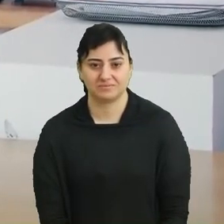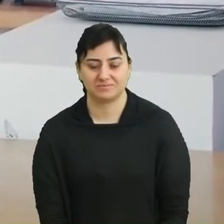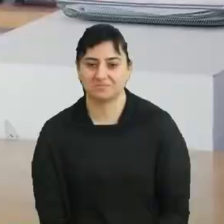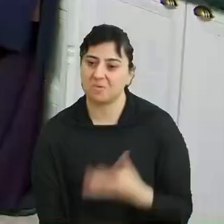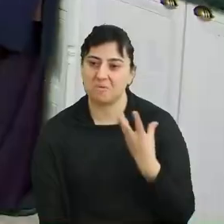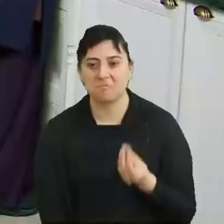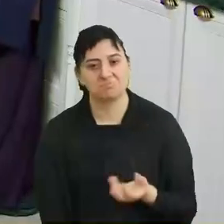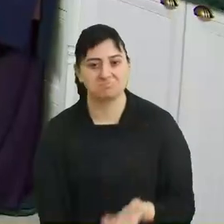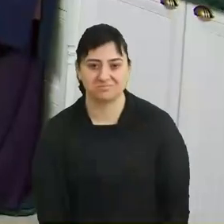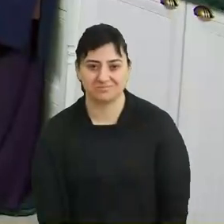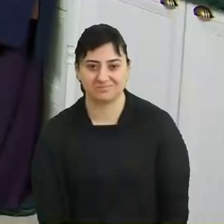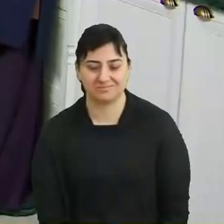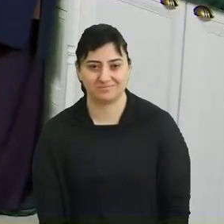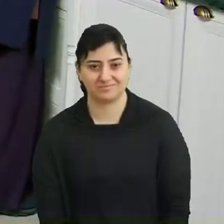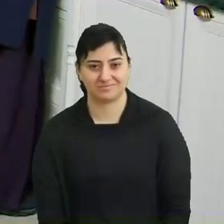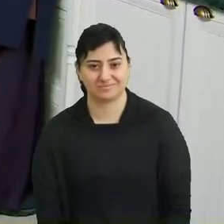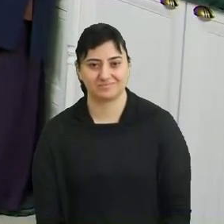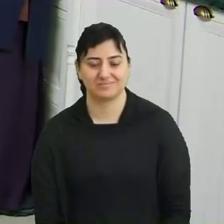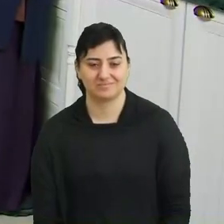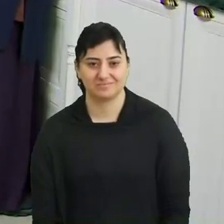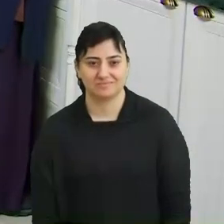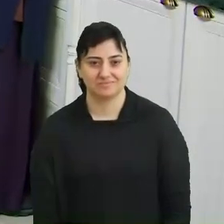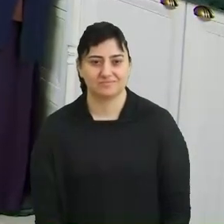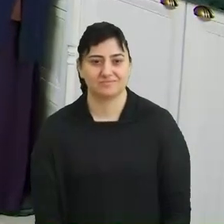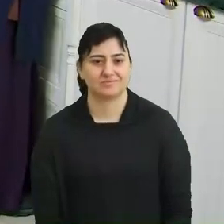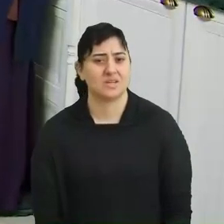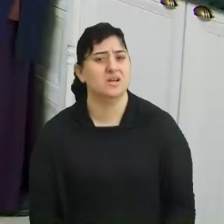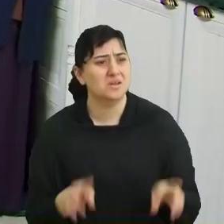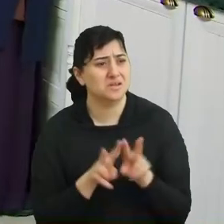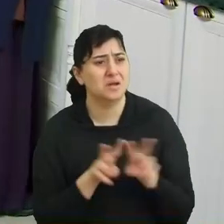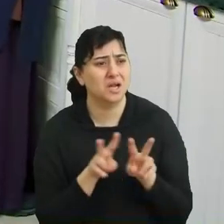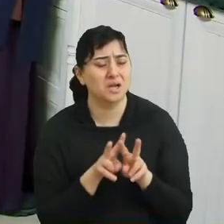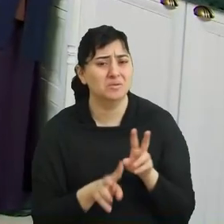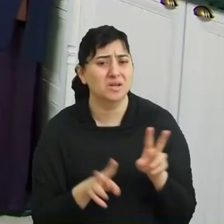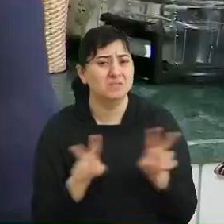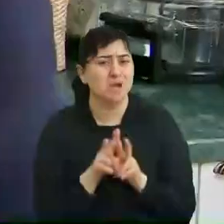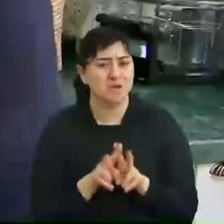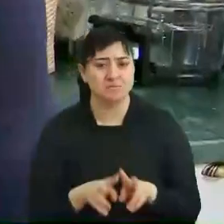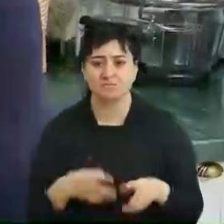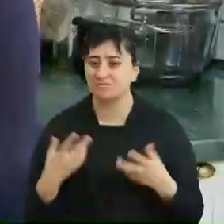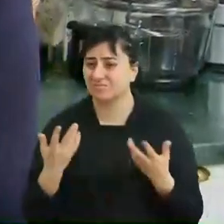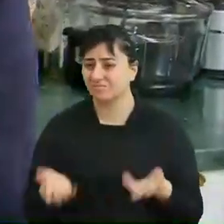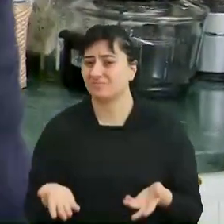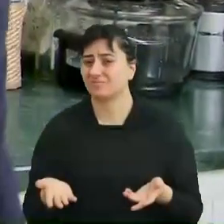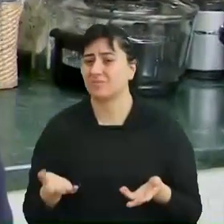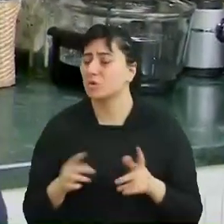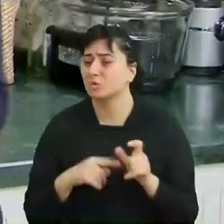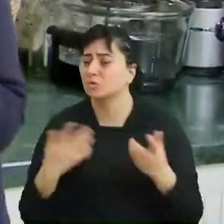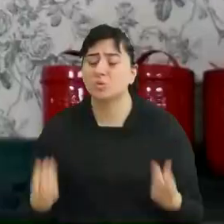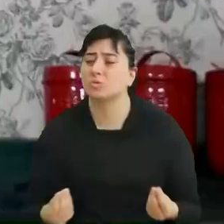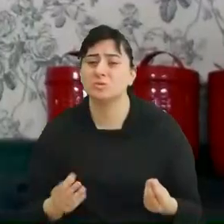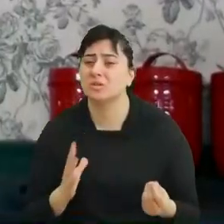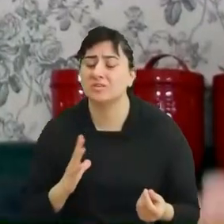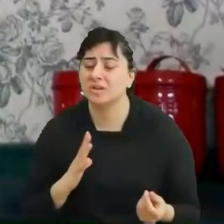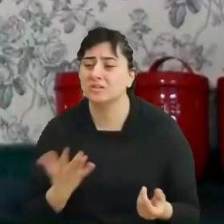Olur mu olur? Meryem ocağın başında yemeği karıştırıyor. Meryem kız. Of, hay Şükrü, ne